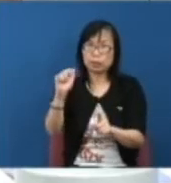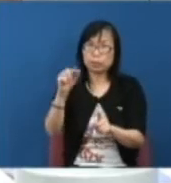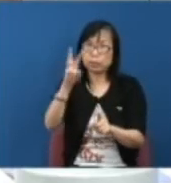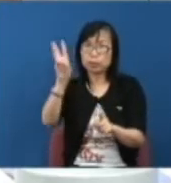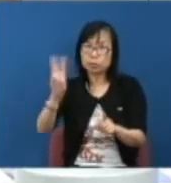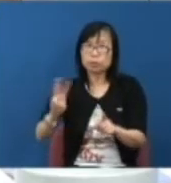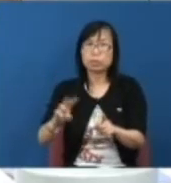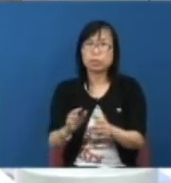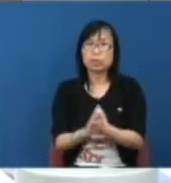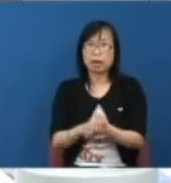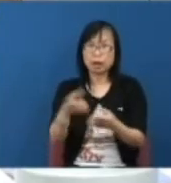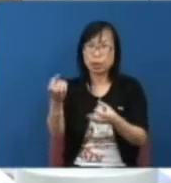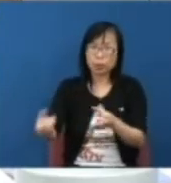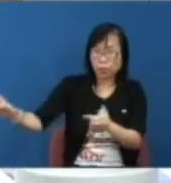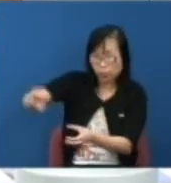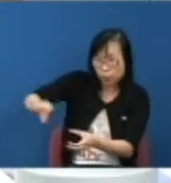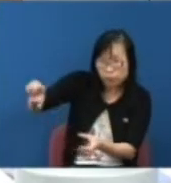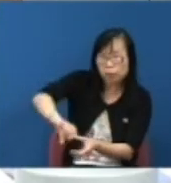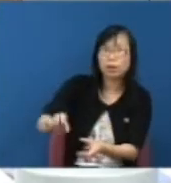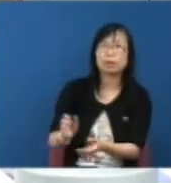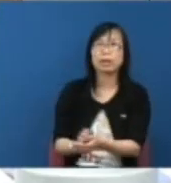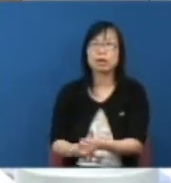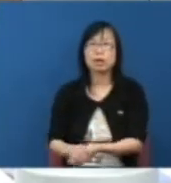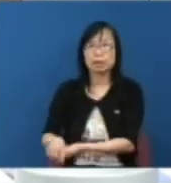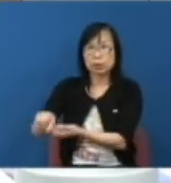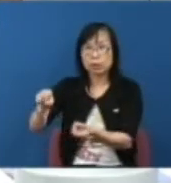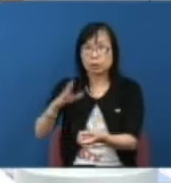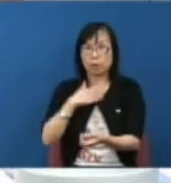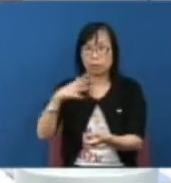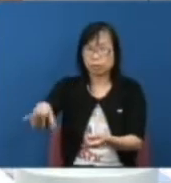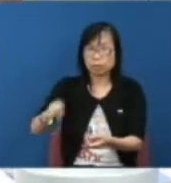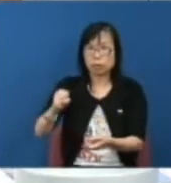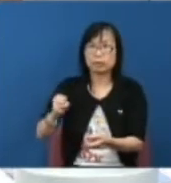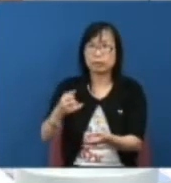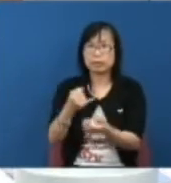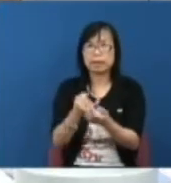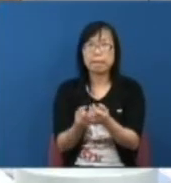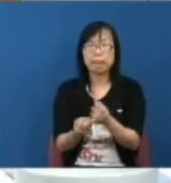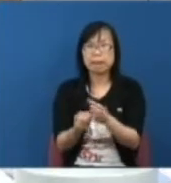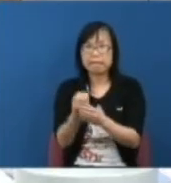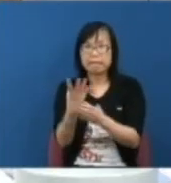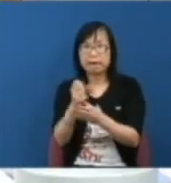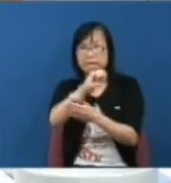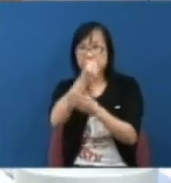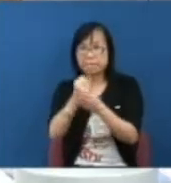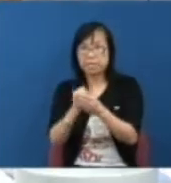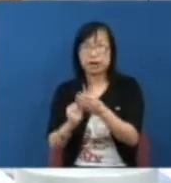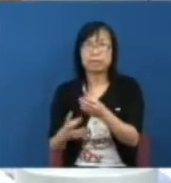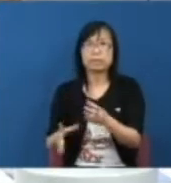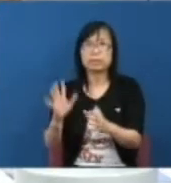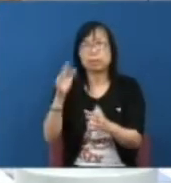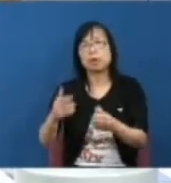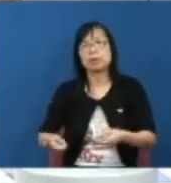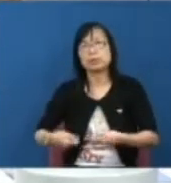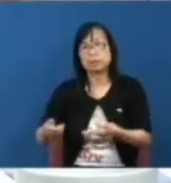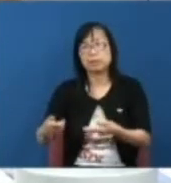邊的 landscape 的灌溉、又例如我們可以用一些生物化粉刺，因為很多地方尤其是山卡拉村那些